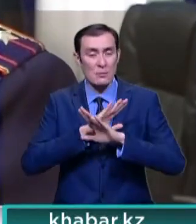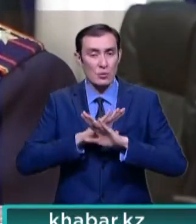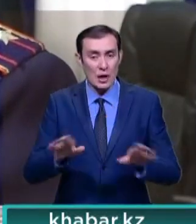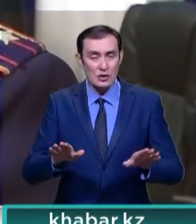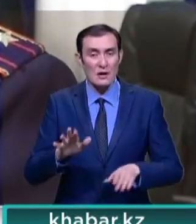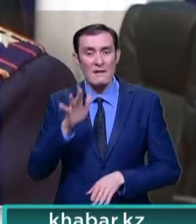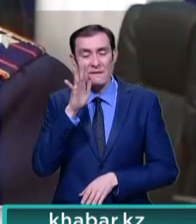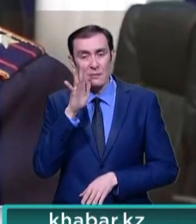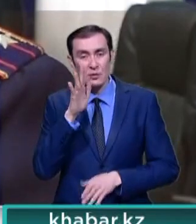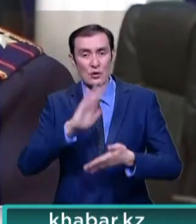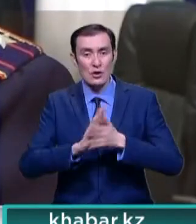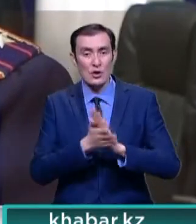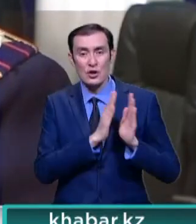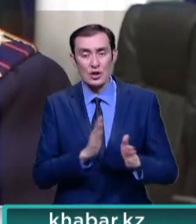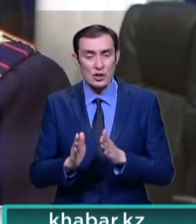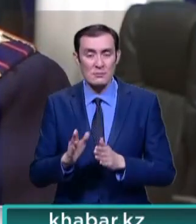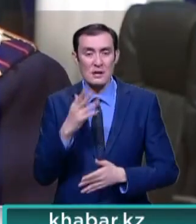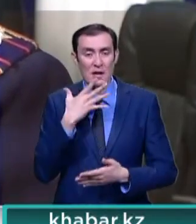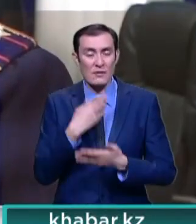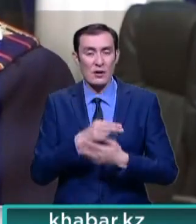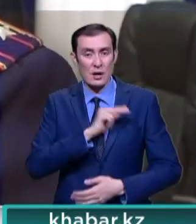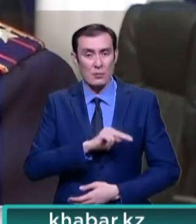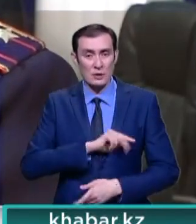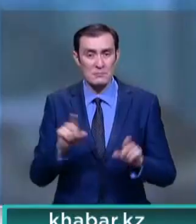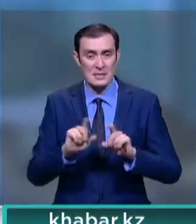соблюдающие временной режим работы объектов бизнеса.